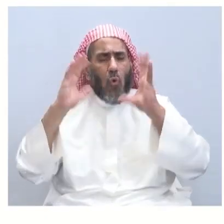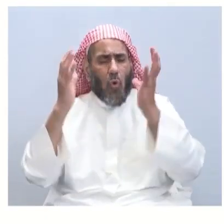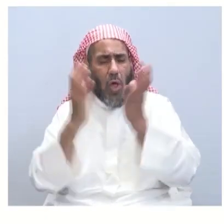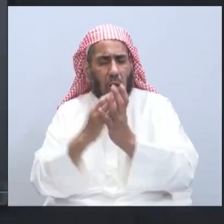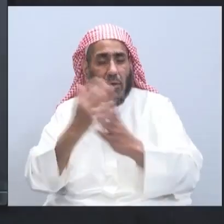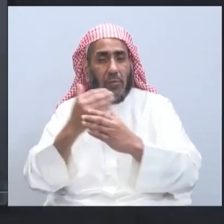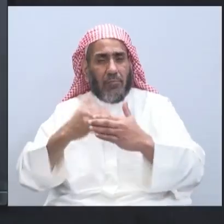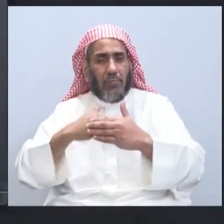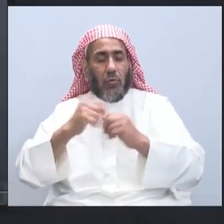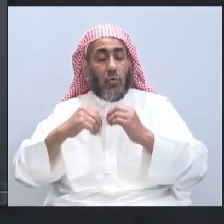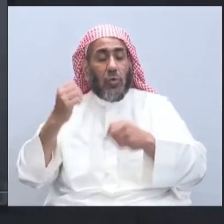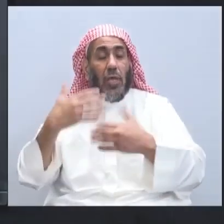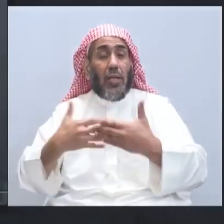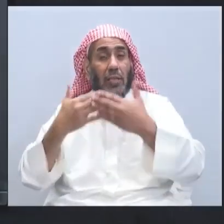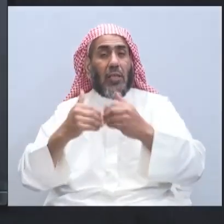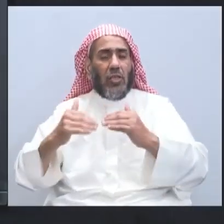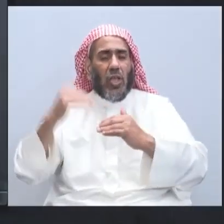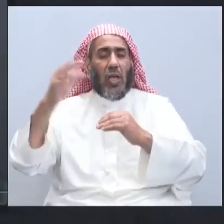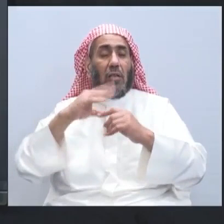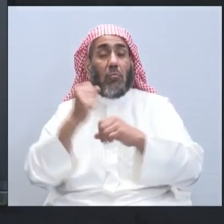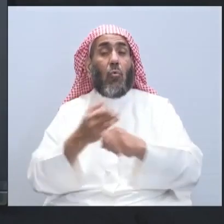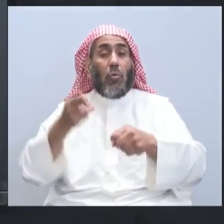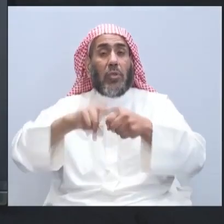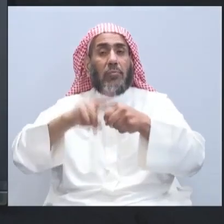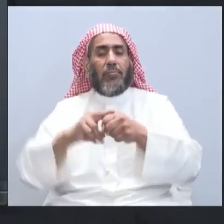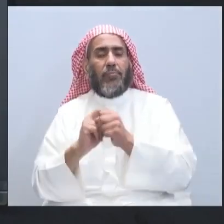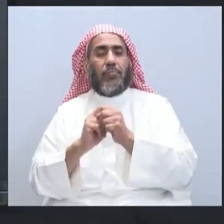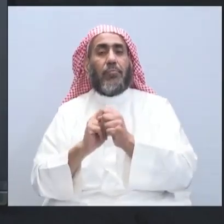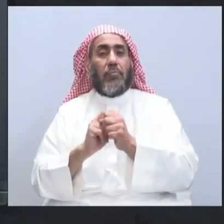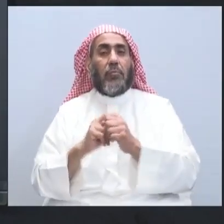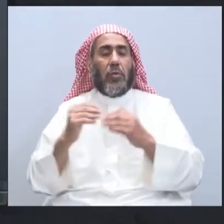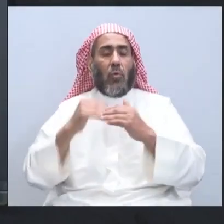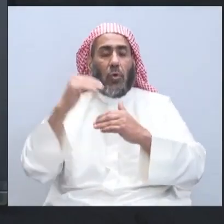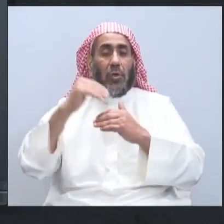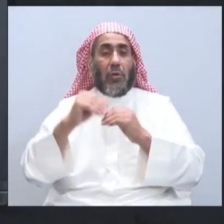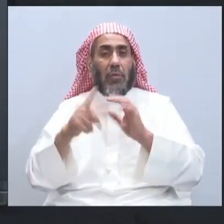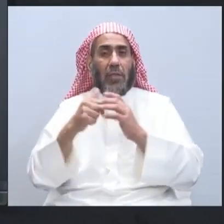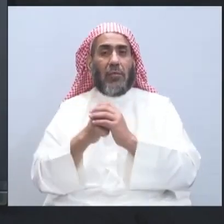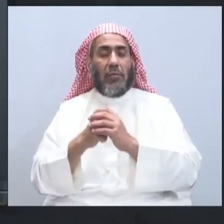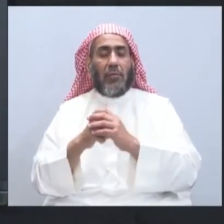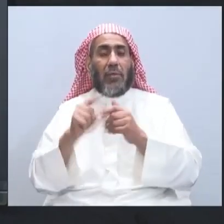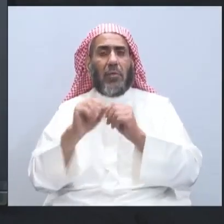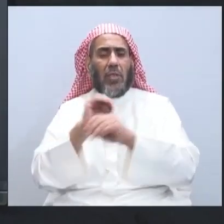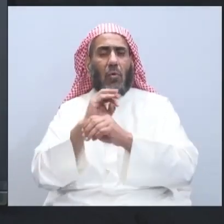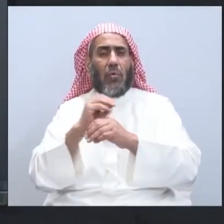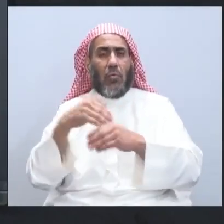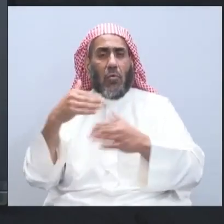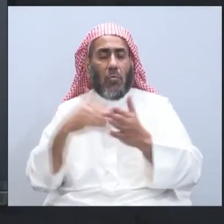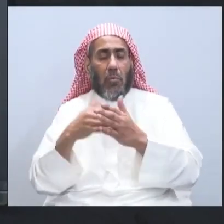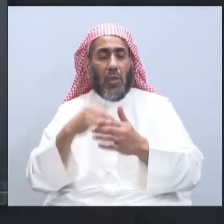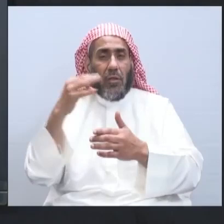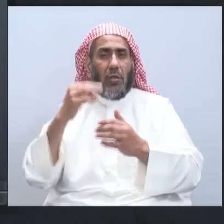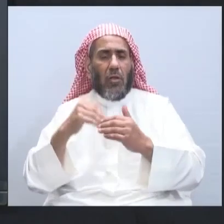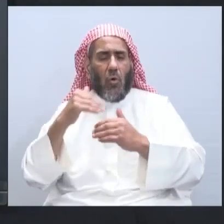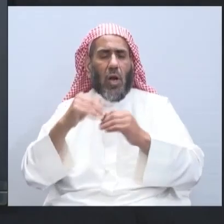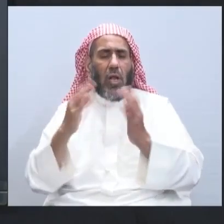العوامل ساعدت على ازدهار الادب وعودته في او تطوره بدايه في بدايه من الدعوه ثم المرحله الثالثه